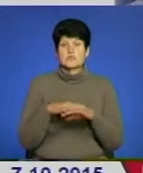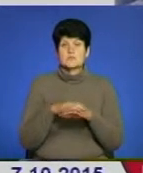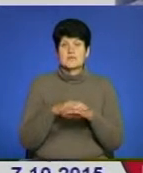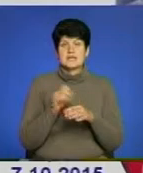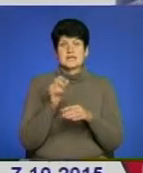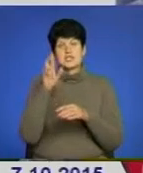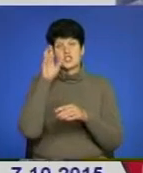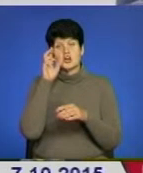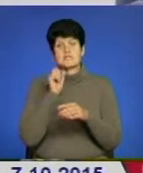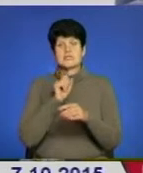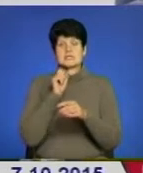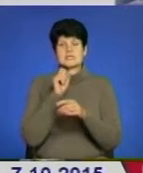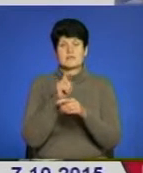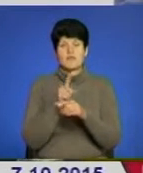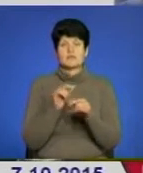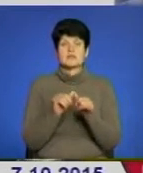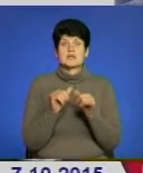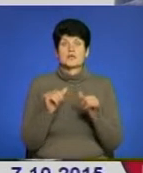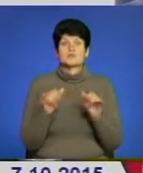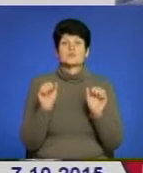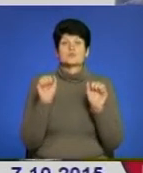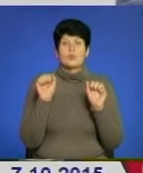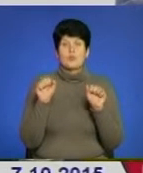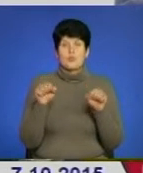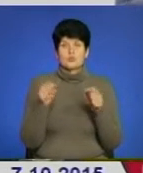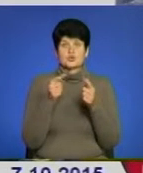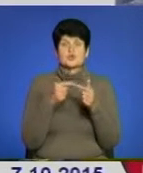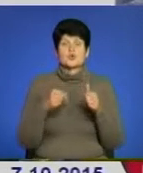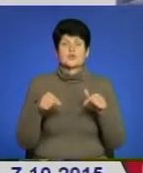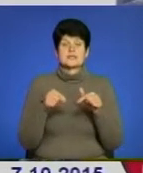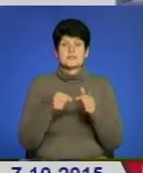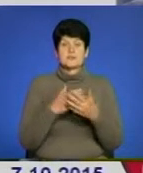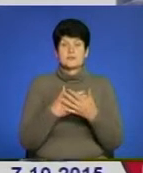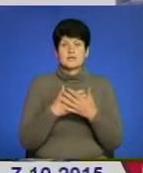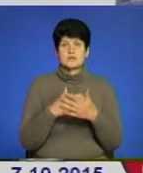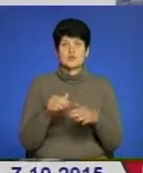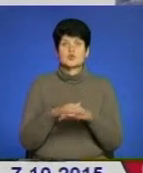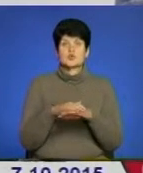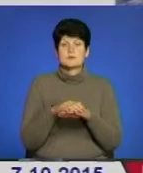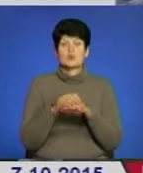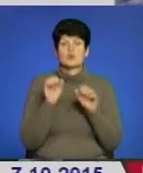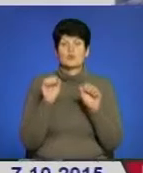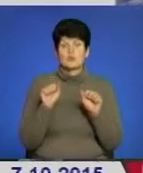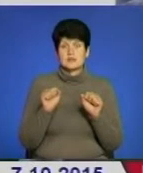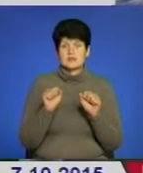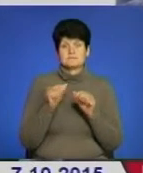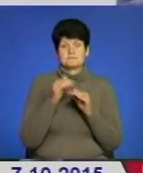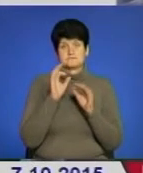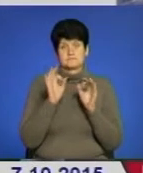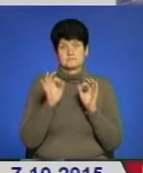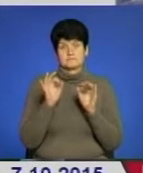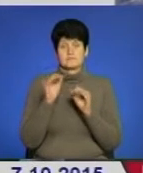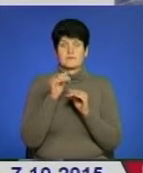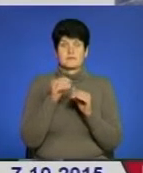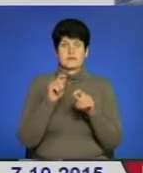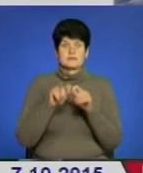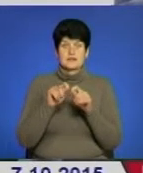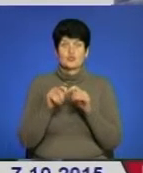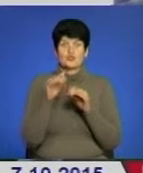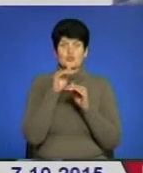на розвиток спроможності організацій громадянського суспільства, щоб вони могли на достатньо високому фаховому експертному